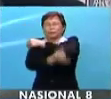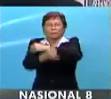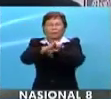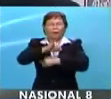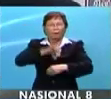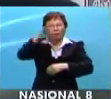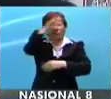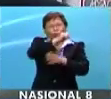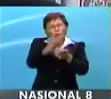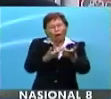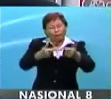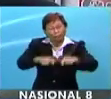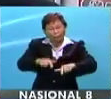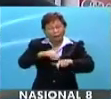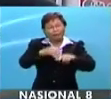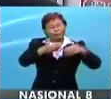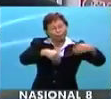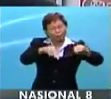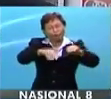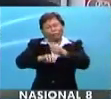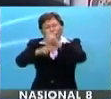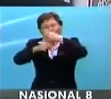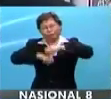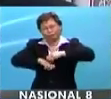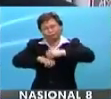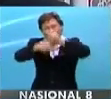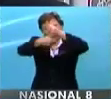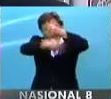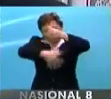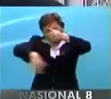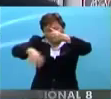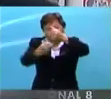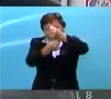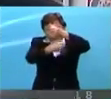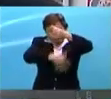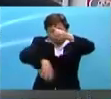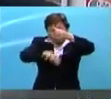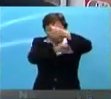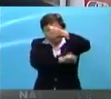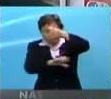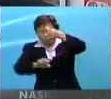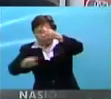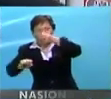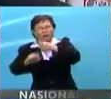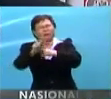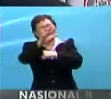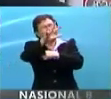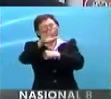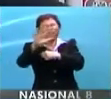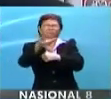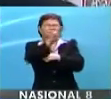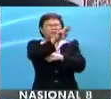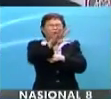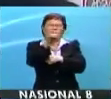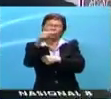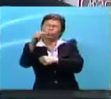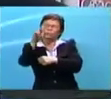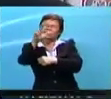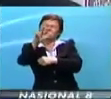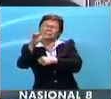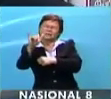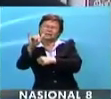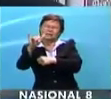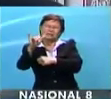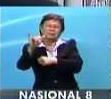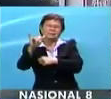what's happening in the market right now is franchise is about 35-36% is F&B. So we're also encouraging